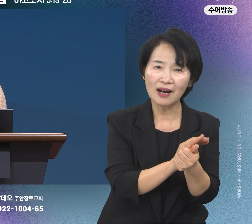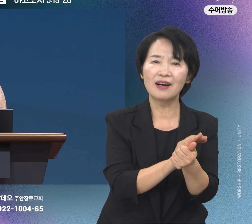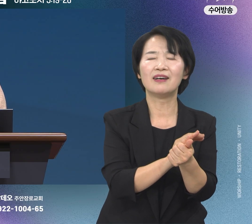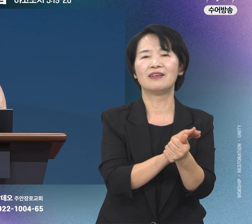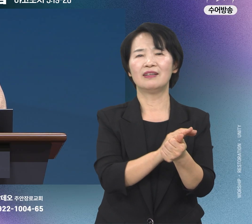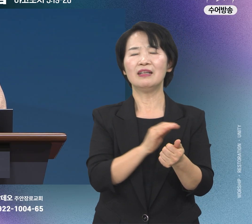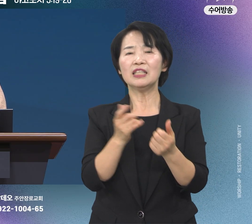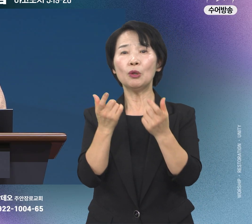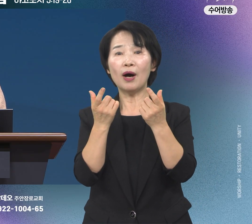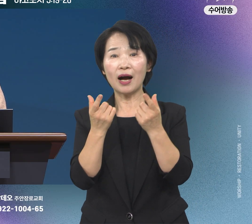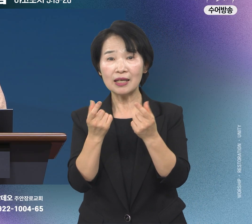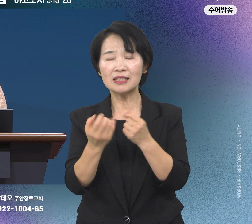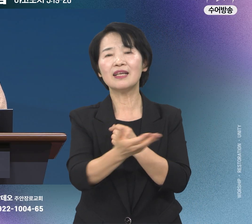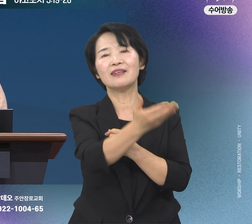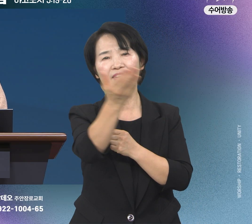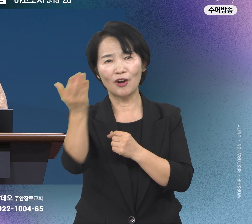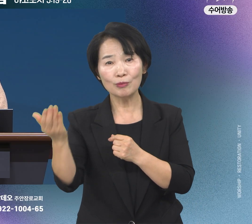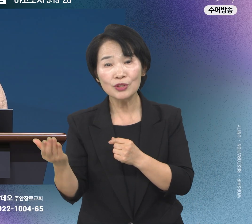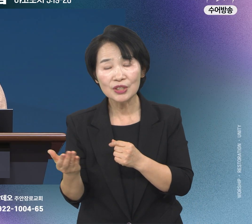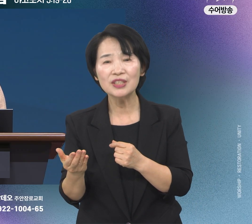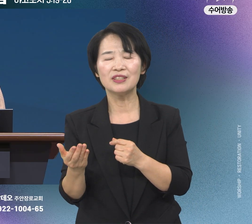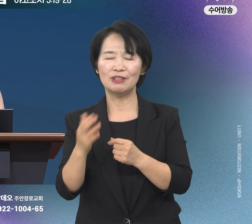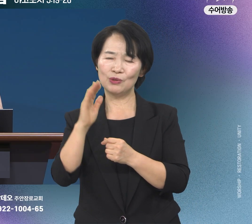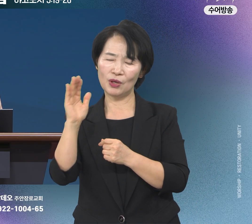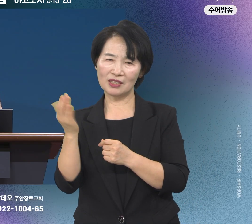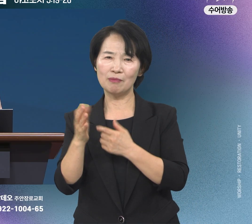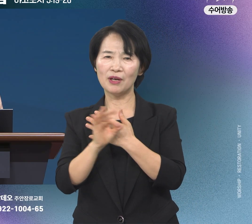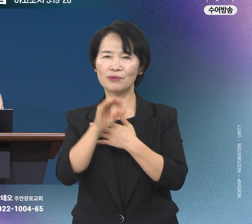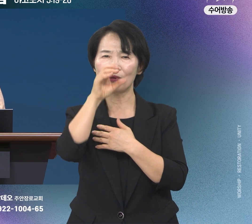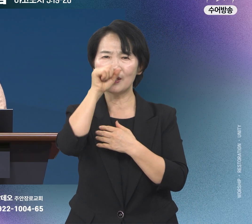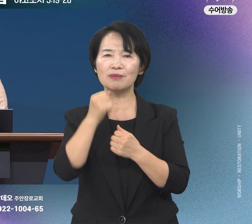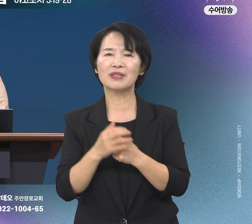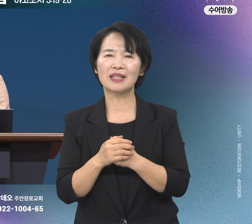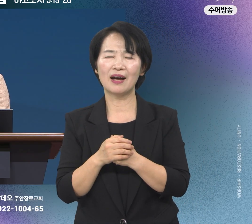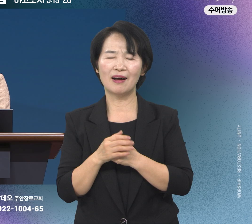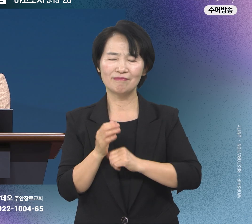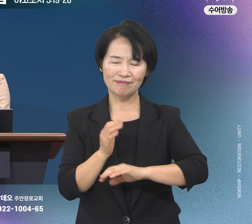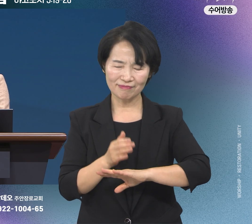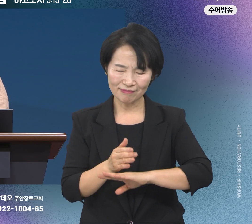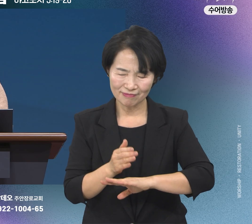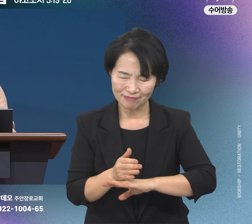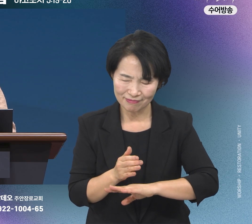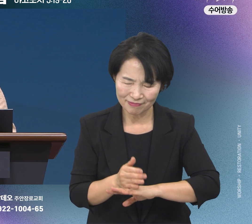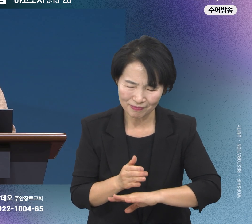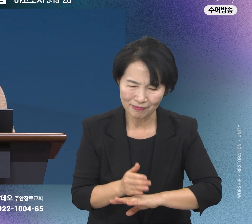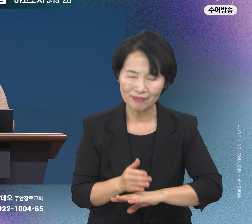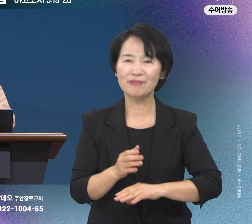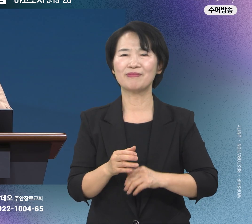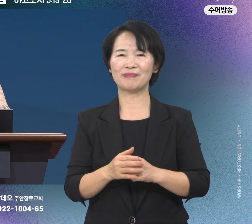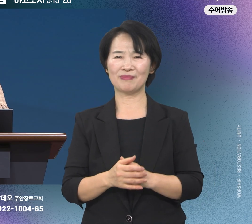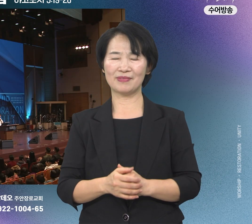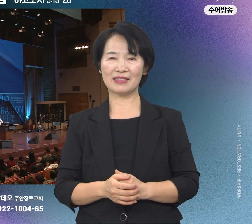주인공이 여러분들이 되어주셨으면 좋겠습니다. 감사합니다.